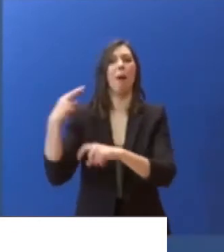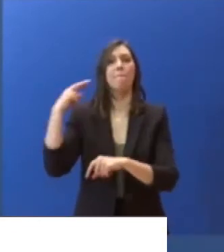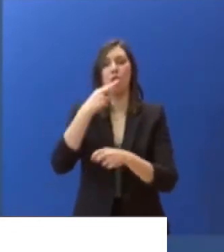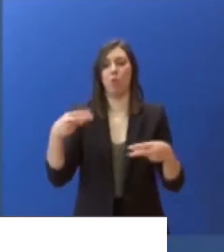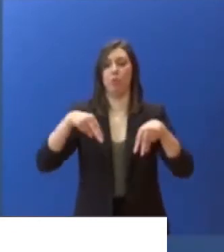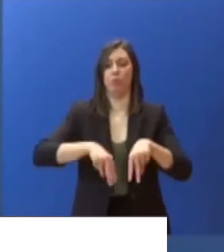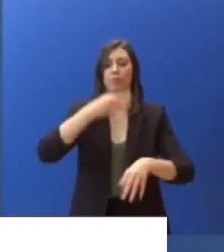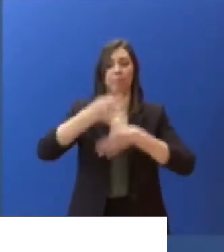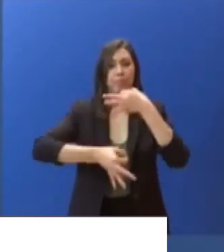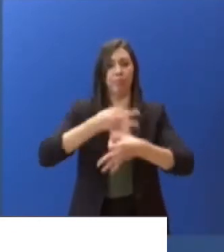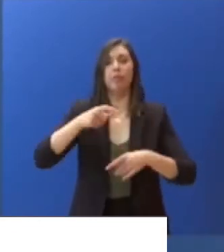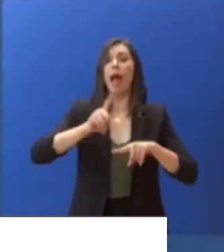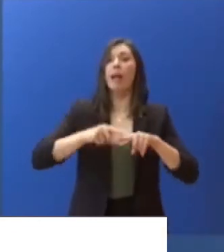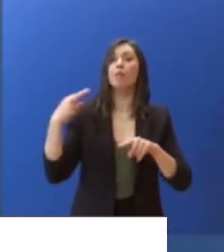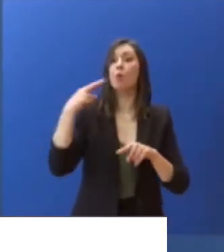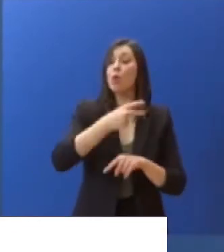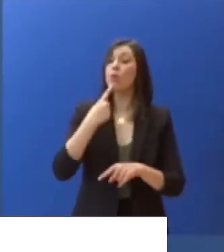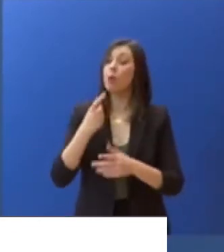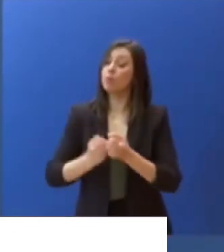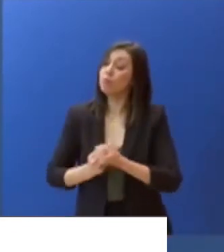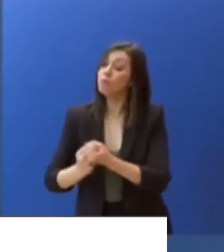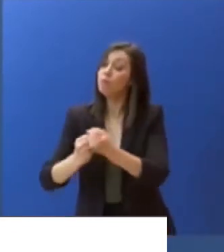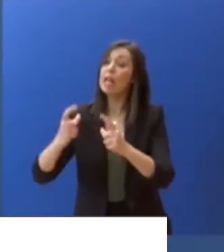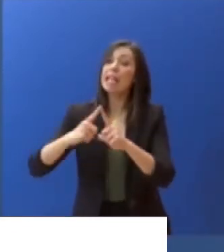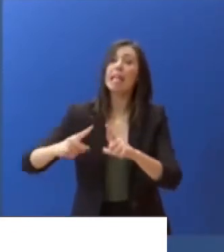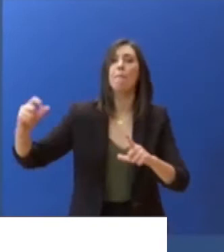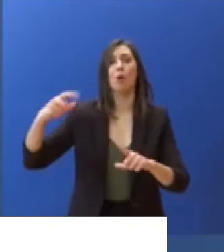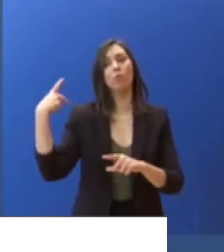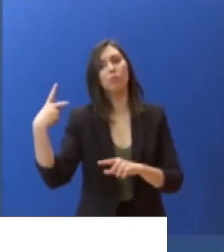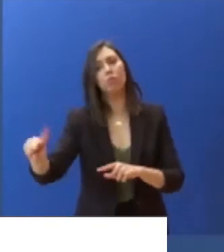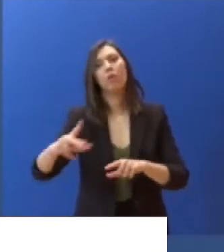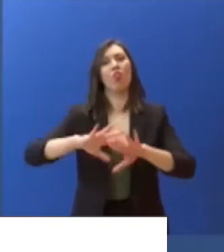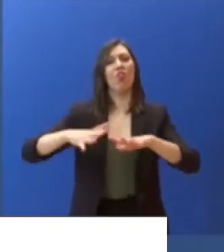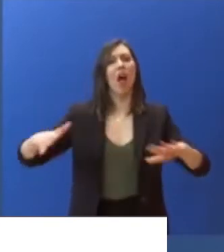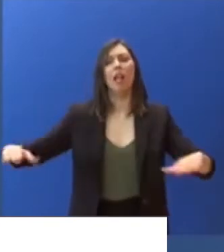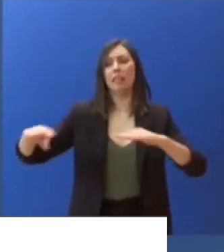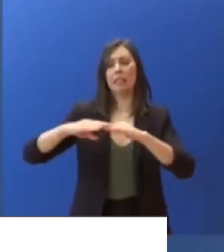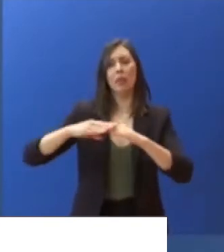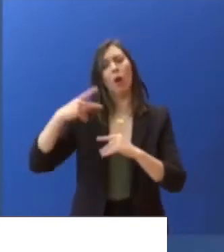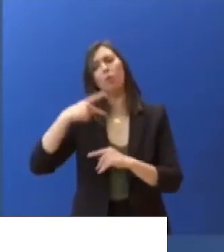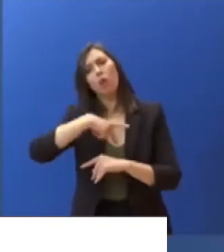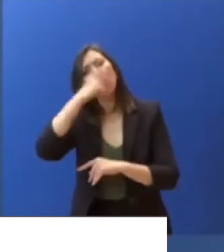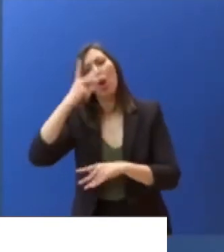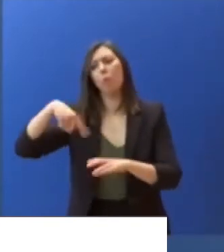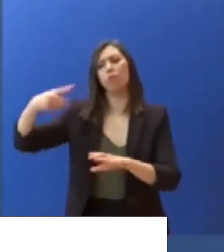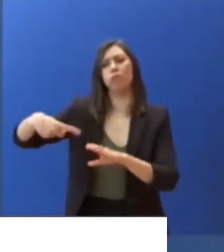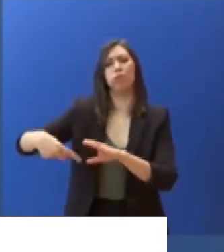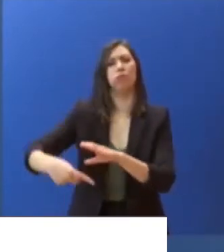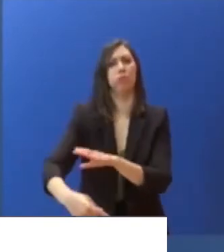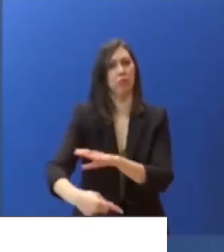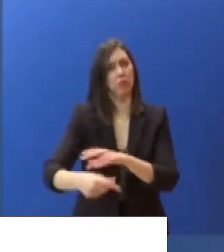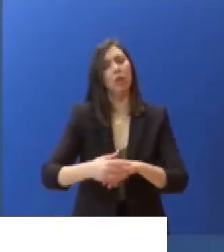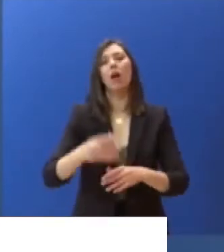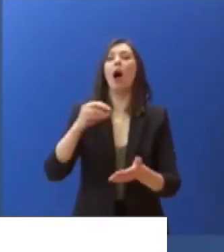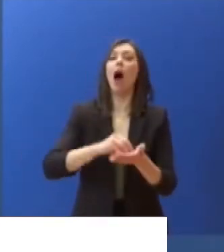της κυπριακής δημοκρατίας στις θάλασσες και το δικαίωμά της να εκμεταλλεύεται τις ενεργειακές της πηγές. Επανέλαβε ταυτόχρονα ότι η